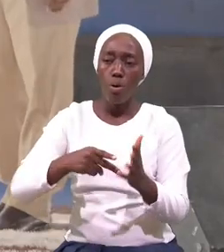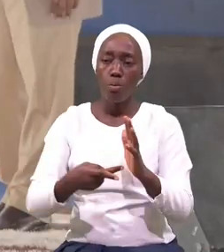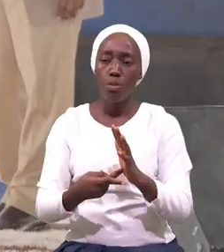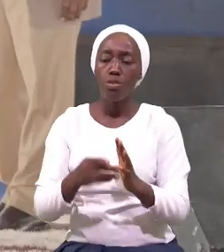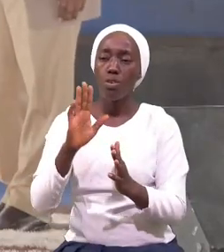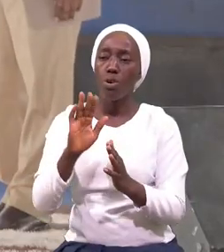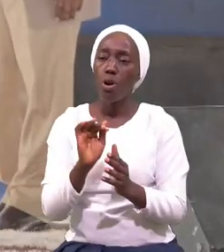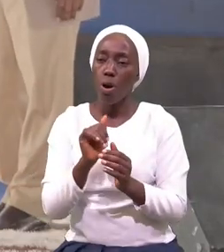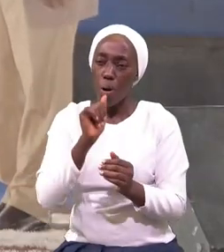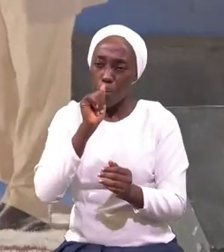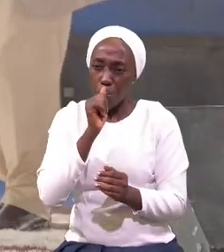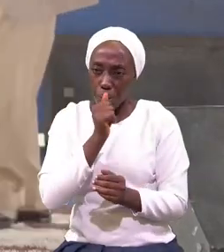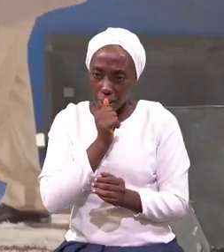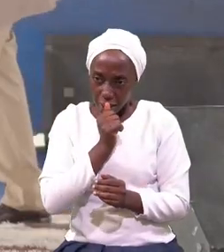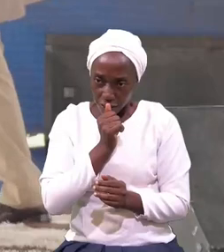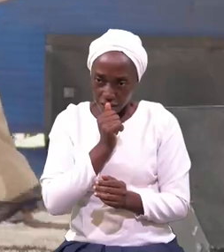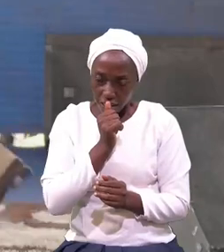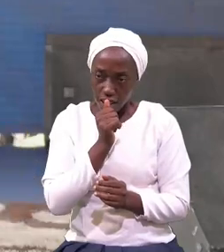Ton but et ta persévérance.